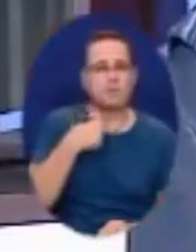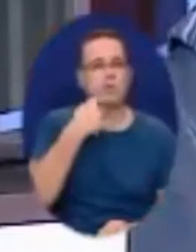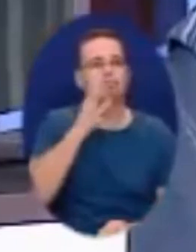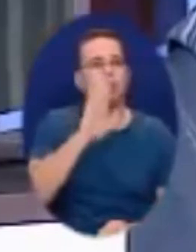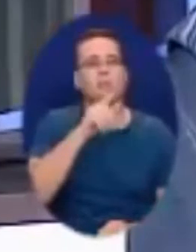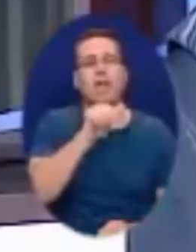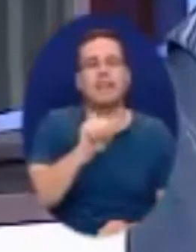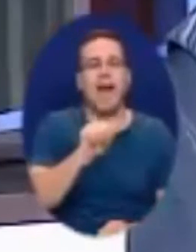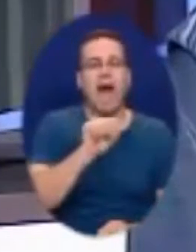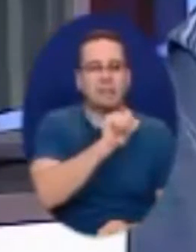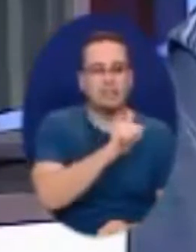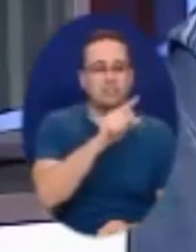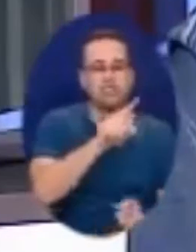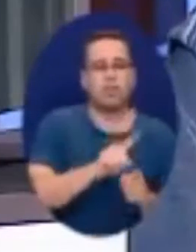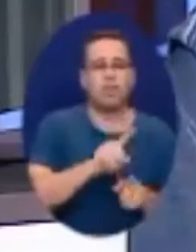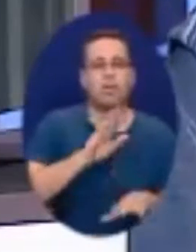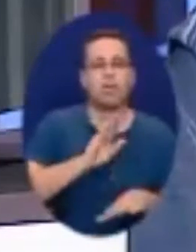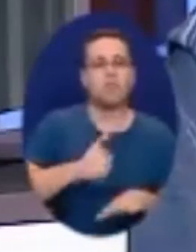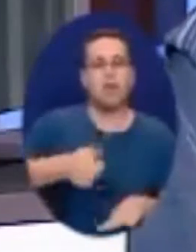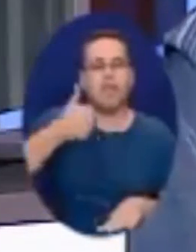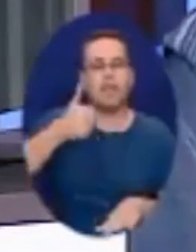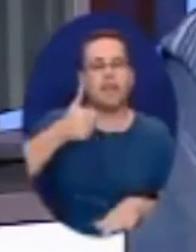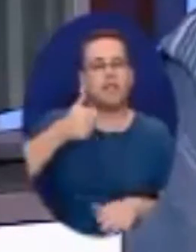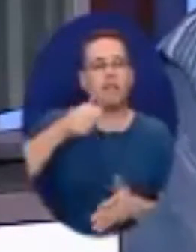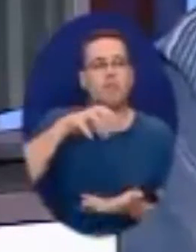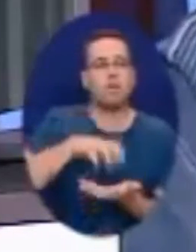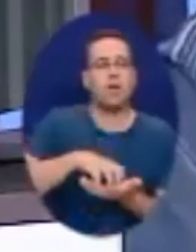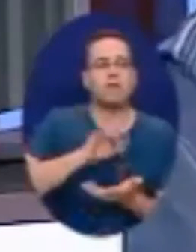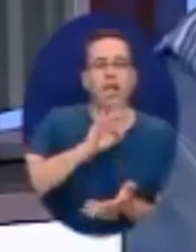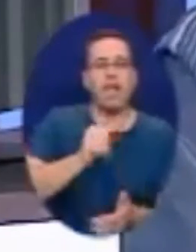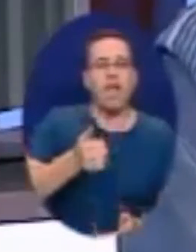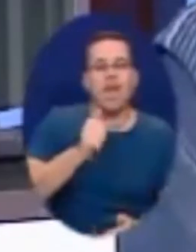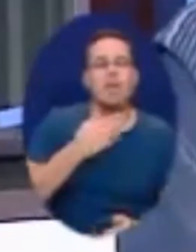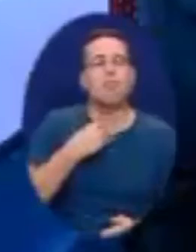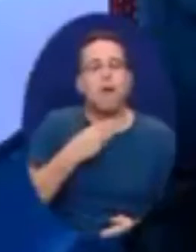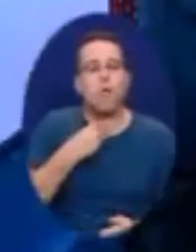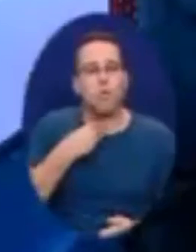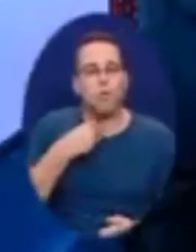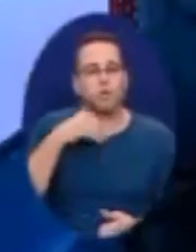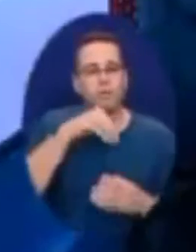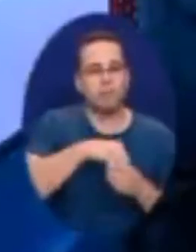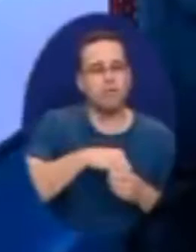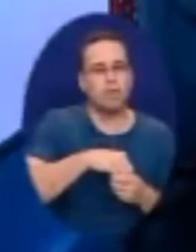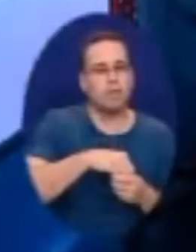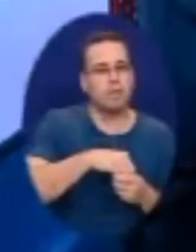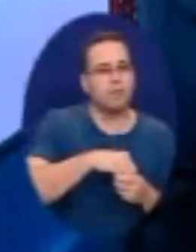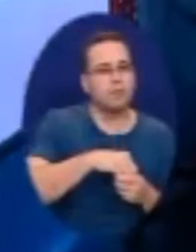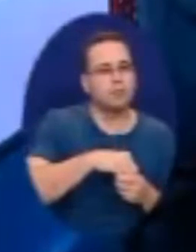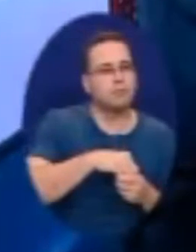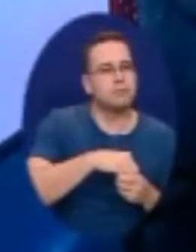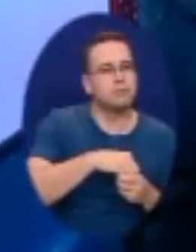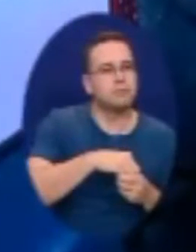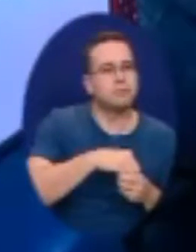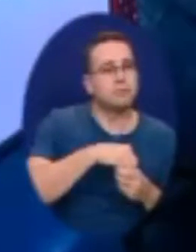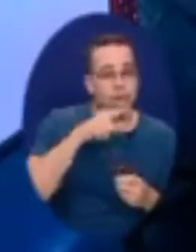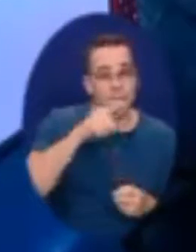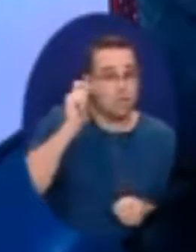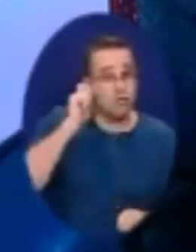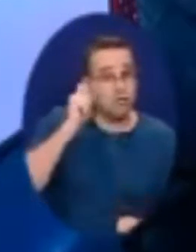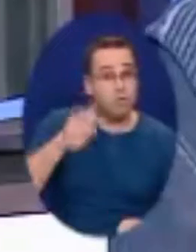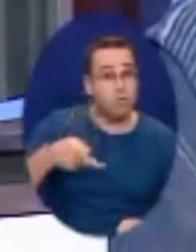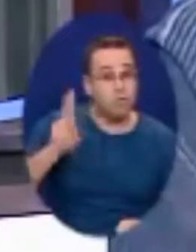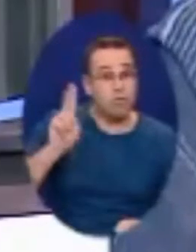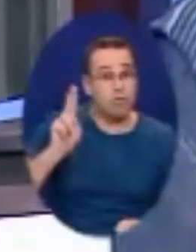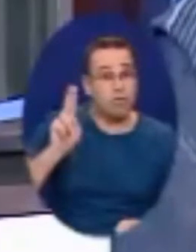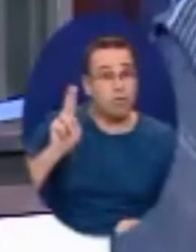פסיכותרפיסטית ומנהלת תחום התמכרויות במרכז דוקטור טל שלום. שלום. אני מנסה להבין, נשים יותר פגיעות לאלכוהול מגברים? בוודאי, למה? זה